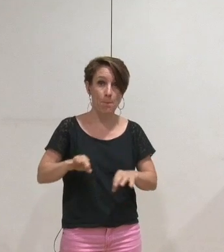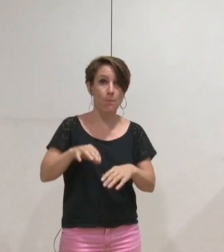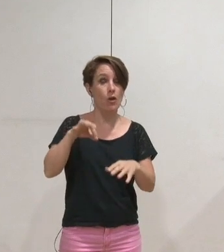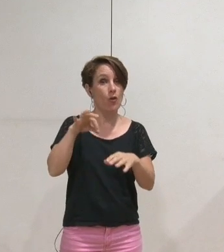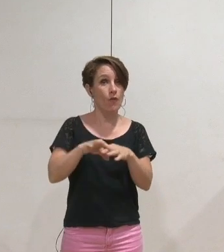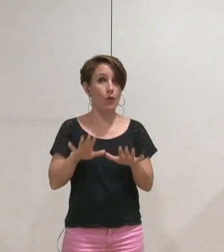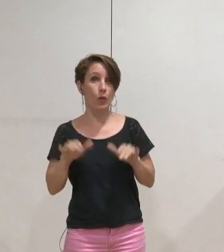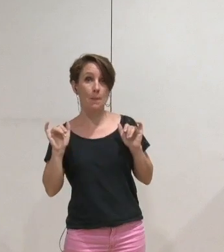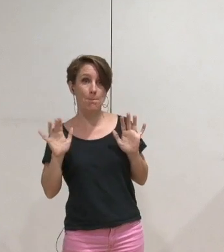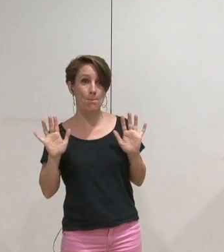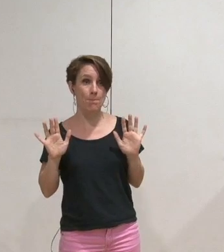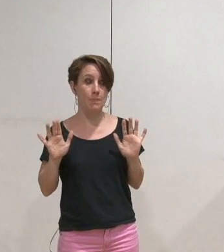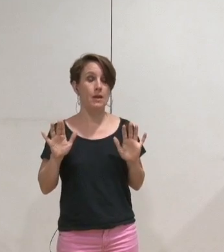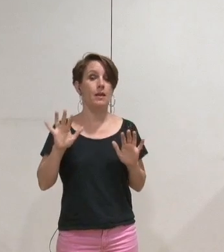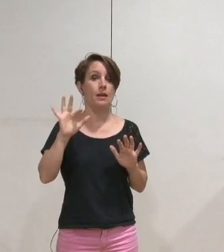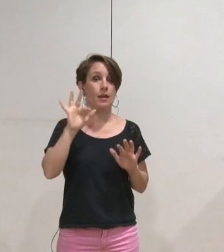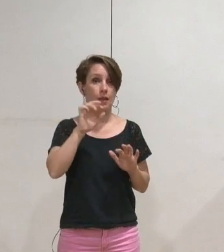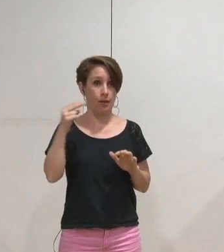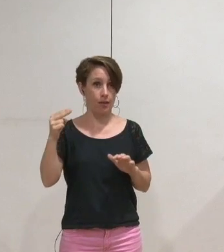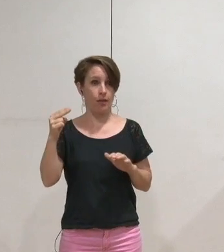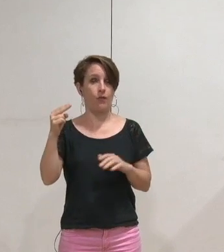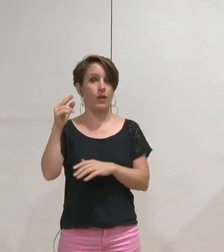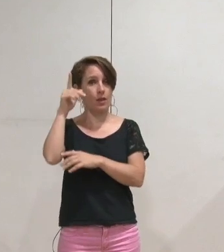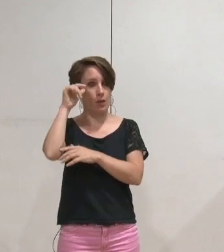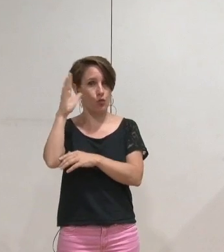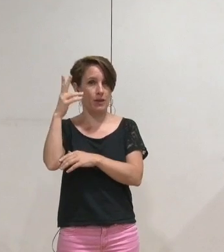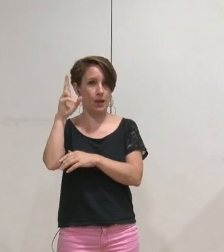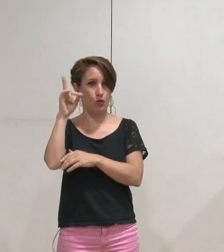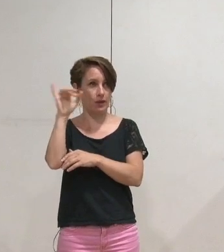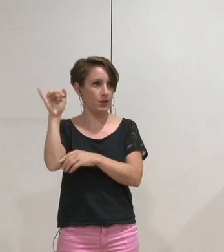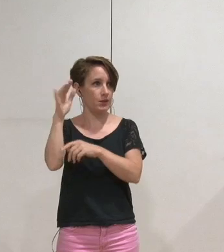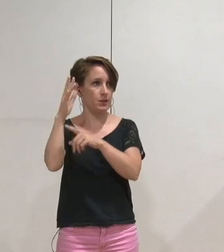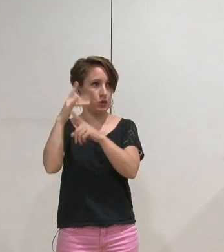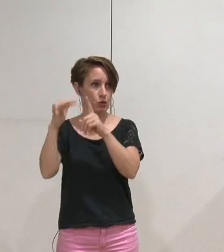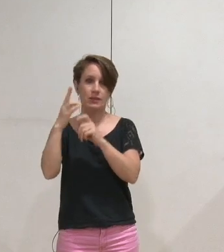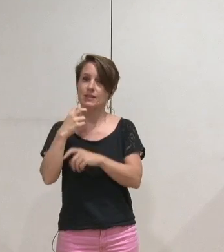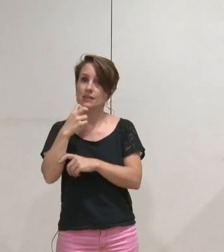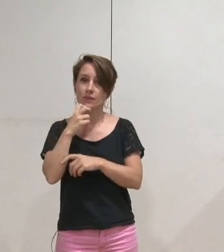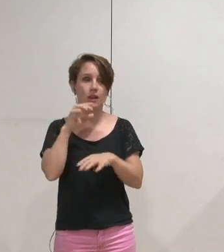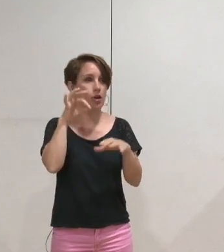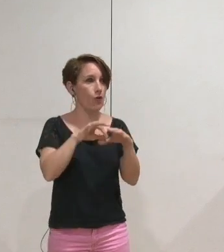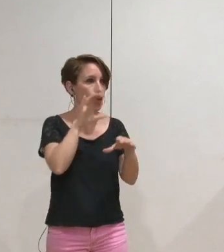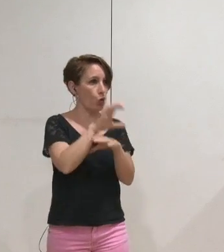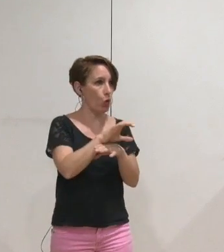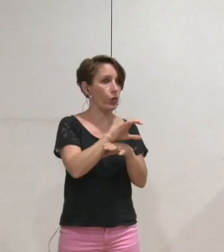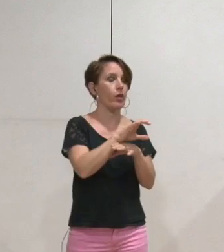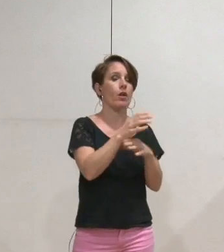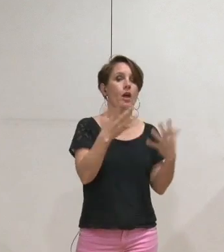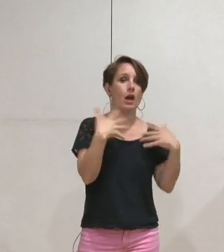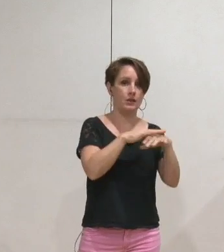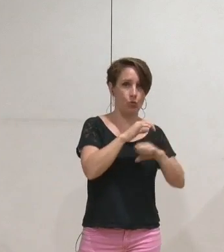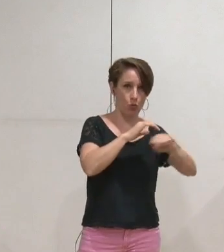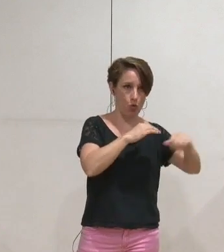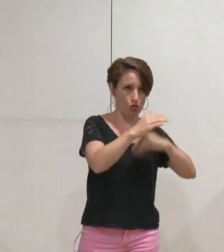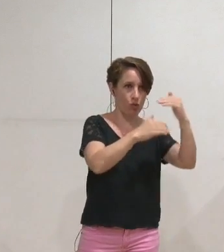républicain udi société civile et Front national vote contre rassemblement de gauche et de progrès vote pour